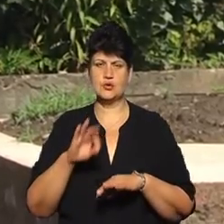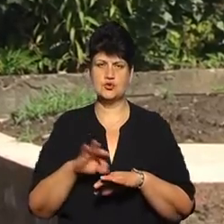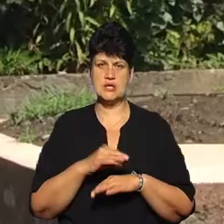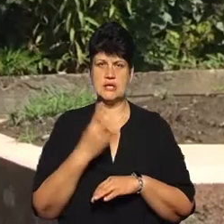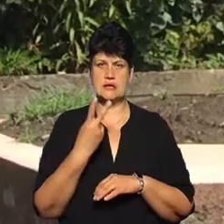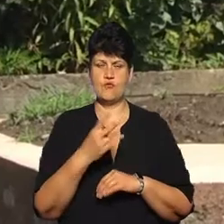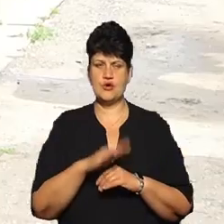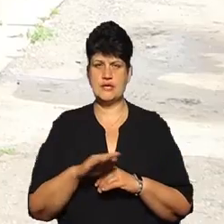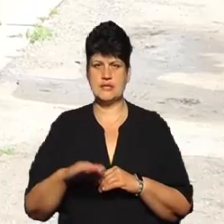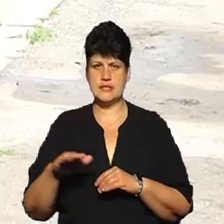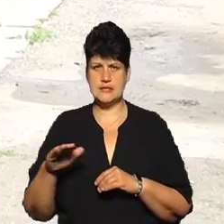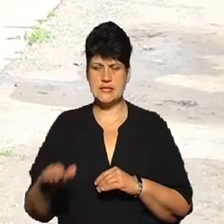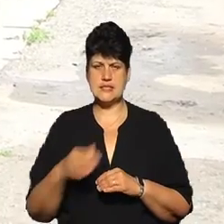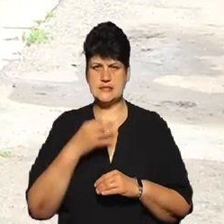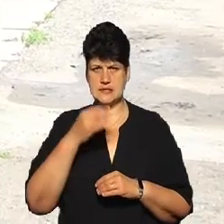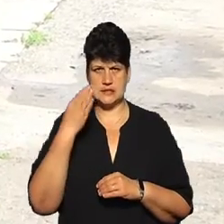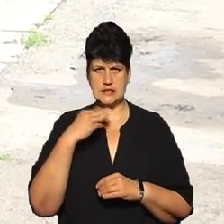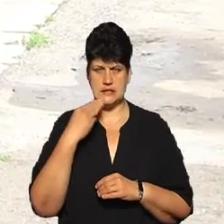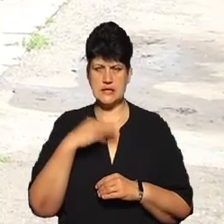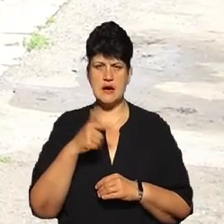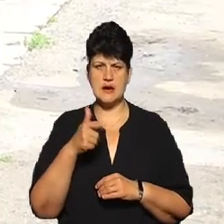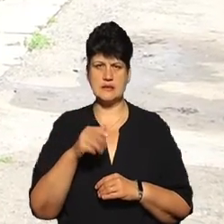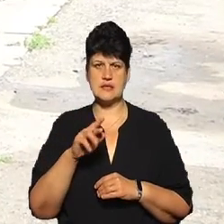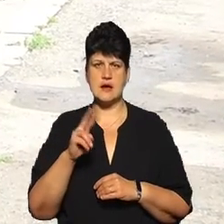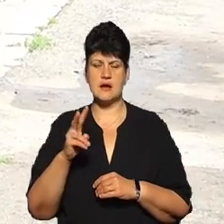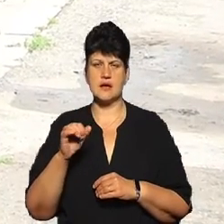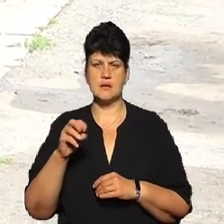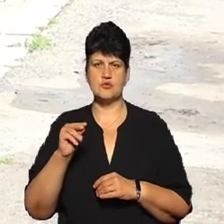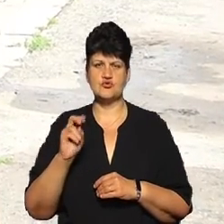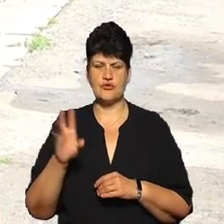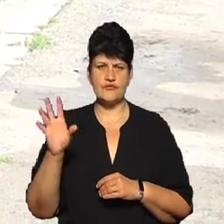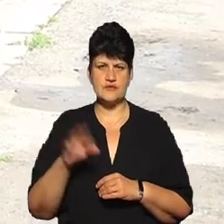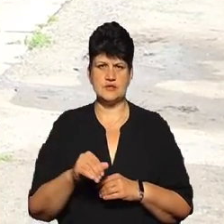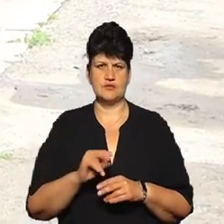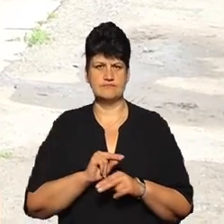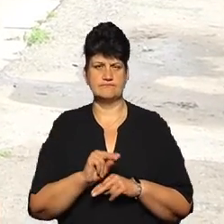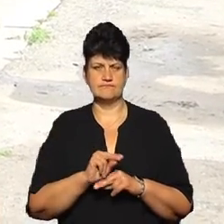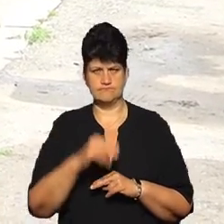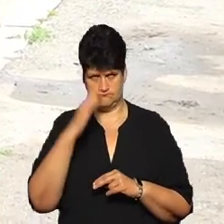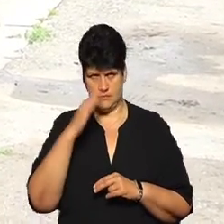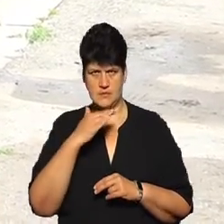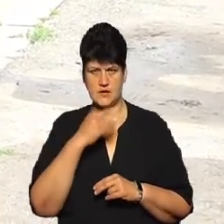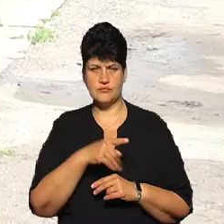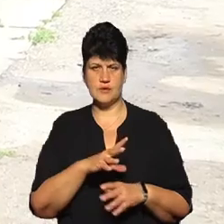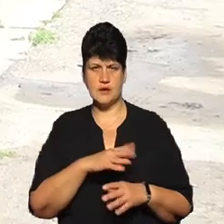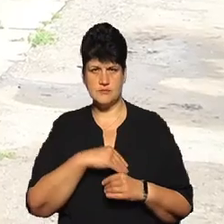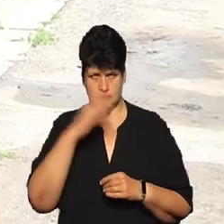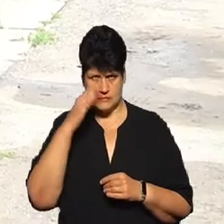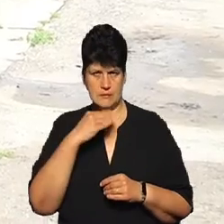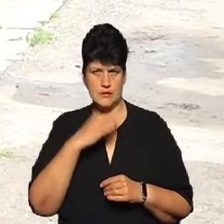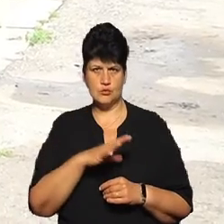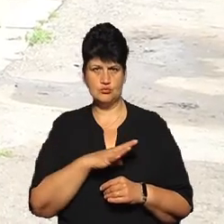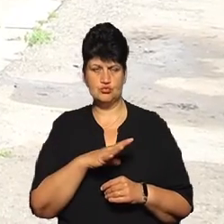його тітка Ганна Єфимчук. Всіх воєнних обов'язків навчав його батько, тому що він з батьком там знаходився на полі